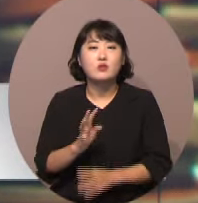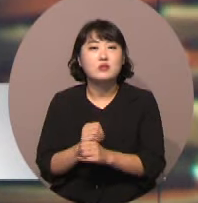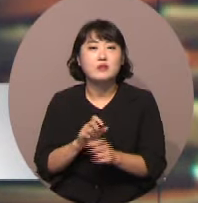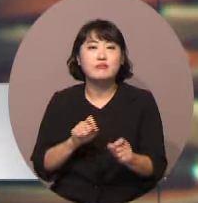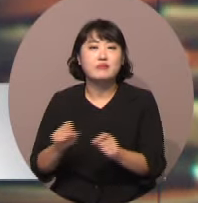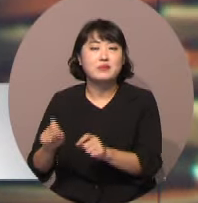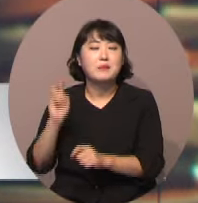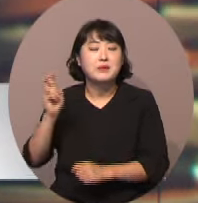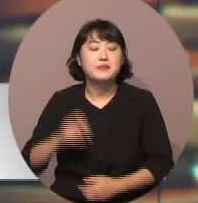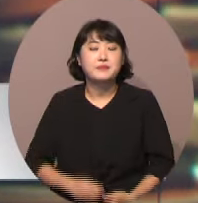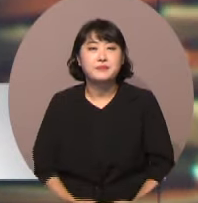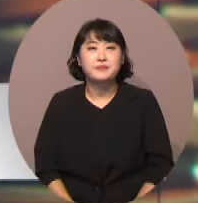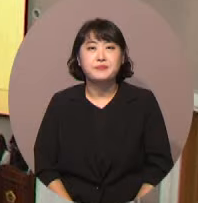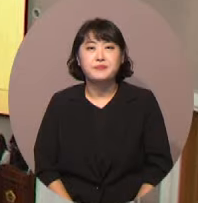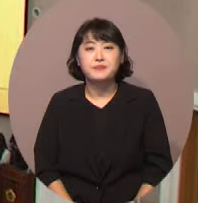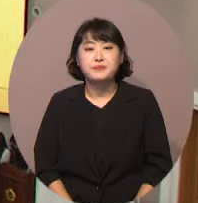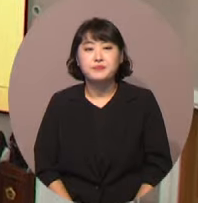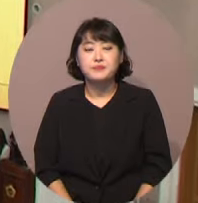김광영